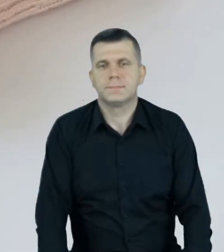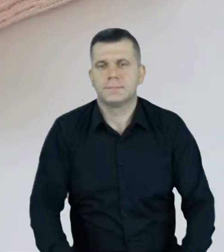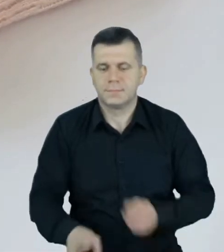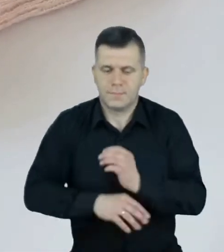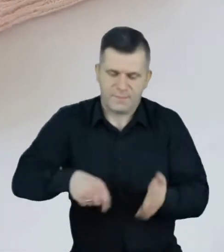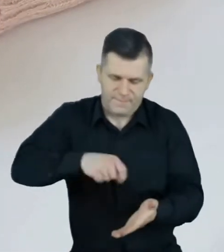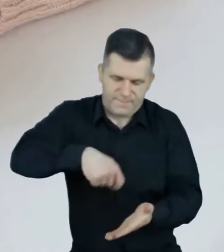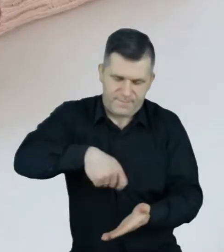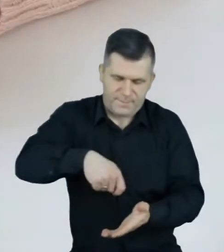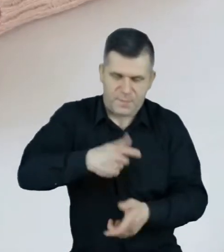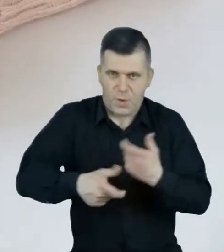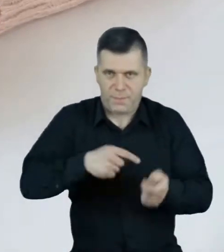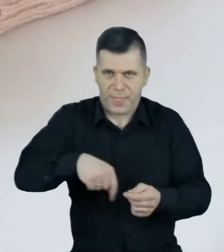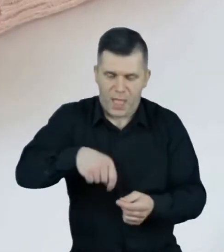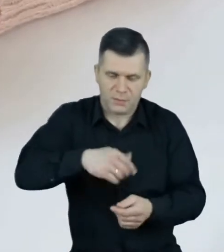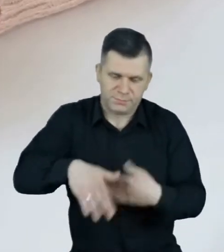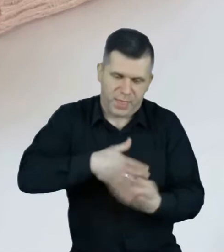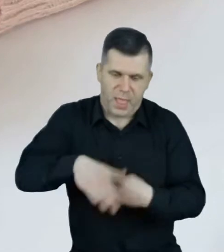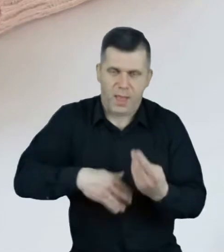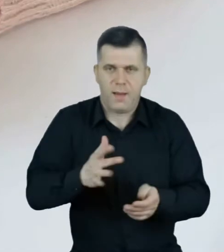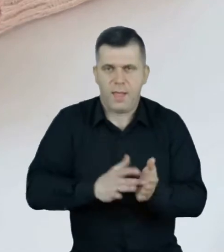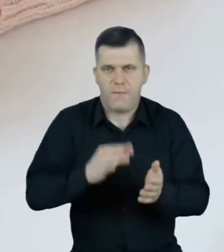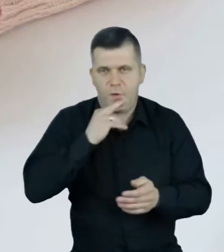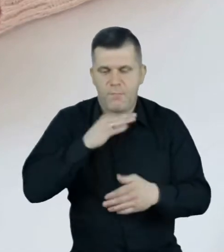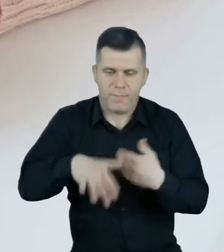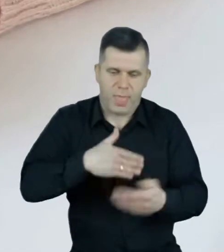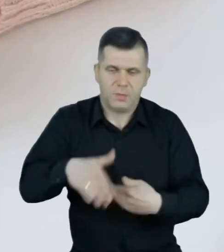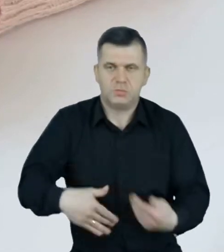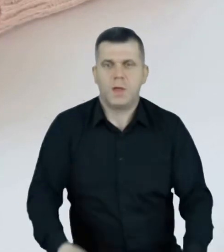teraz patyczkiem sobie mieszamy